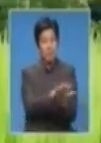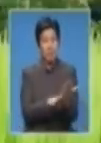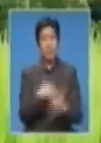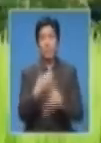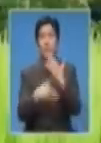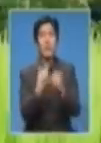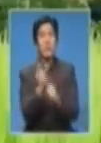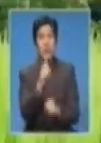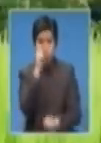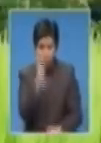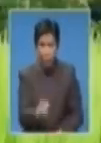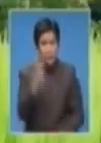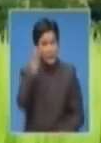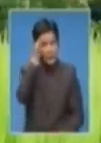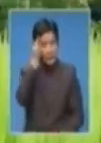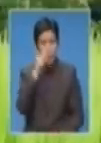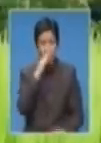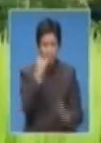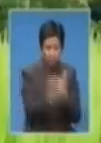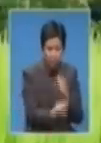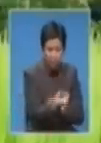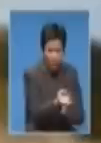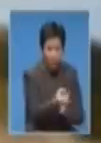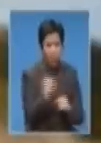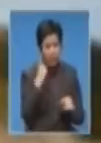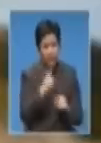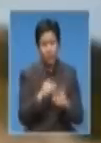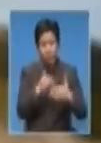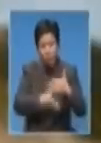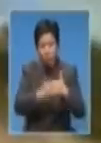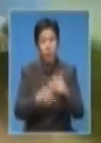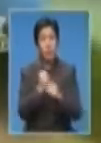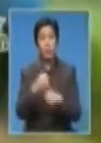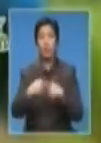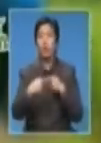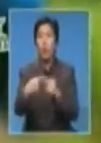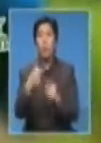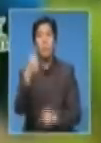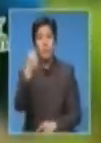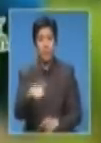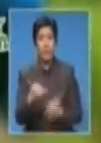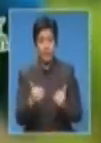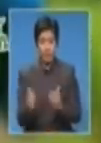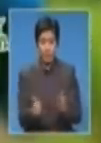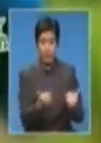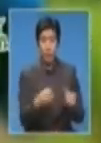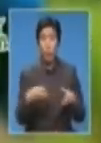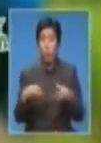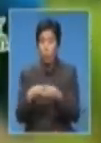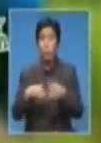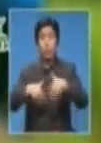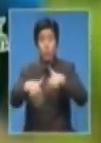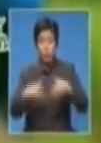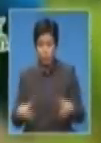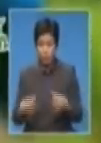ให้มันครบระบบนะครับถ้ามันติดติงบางเรื่องมันก็ไปไม่ได้อยู่ดีนะครับในเรื่องของการสร้างความเข้มแข็งกับสหกรณ์ชุมชนเกษตรกร